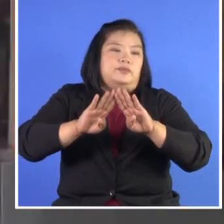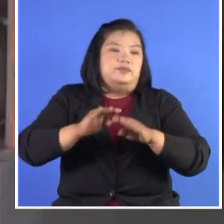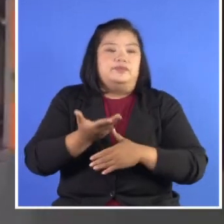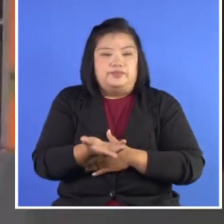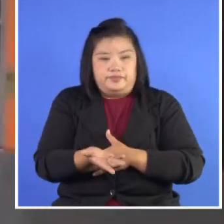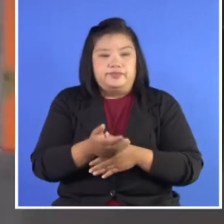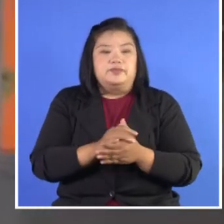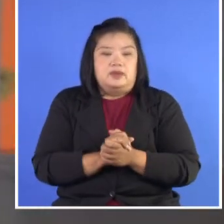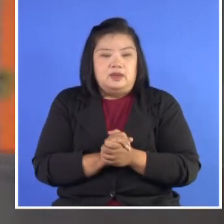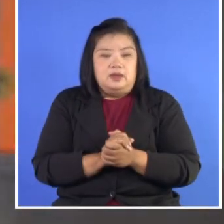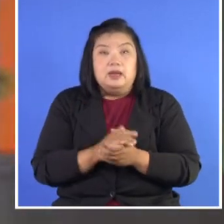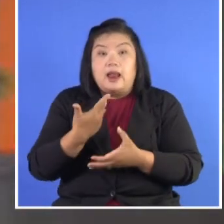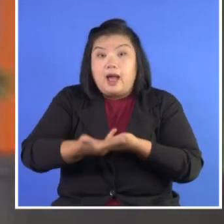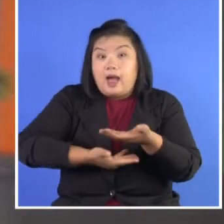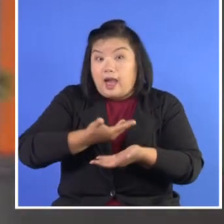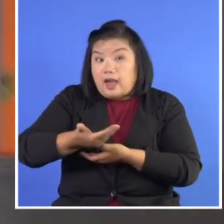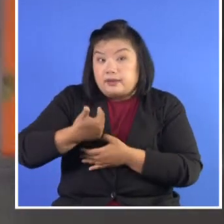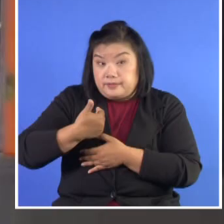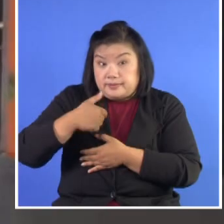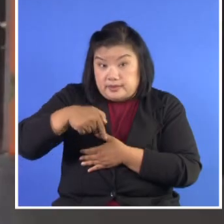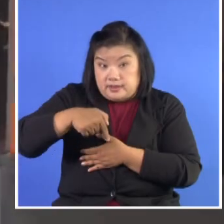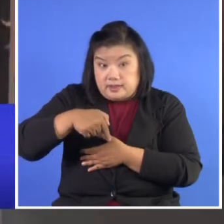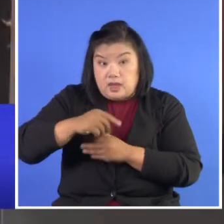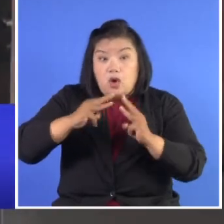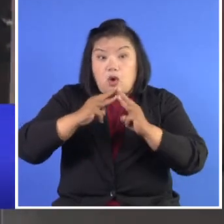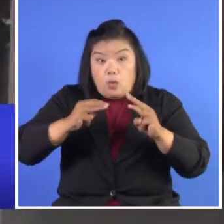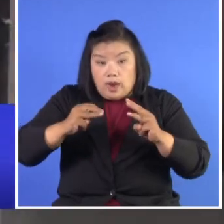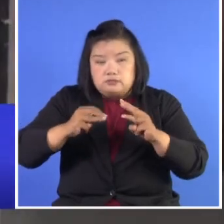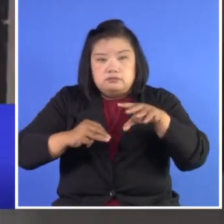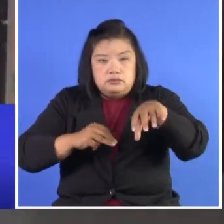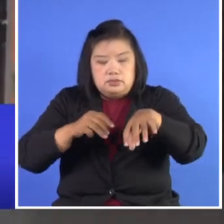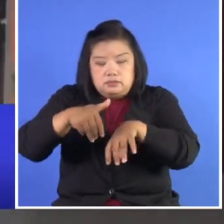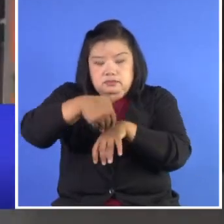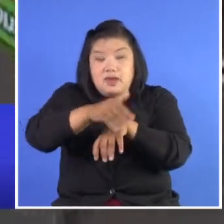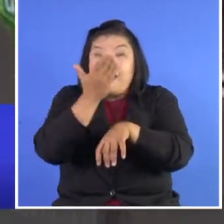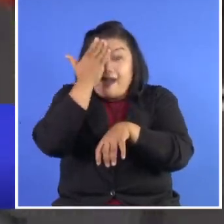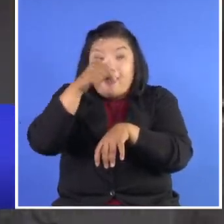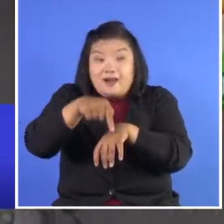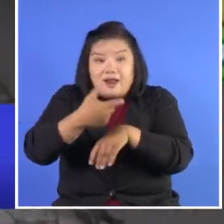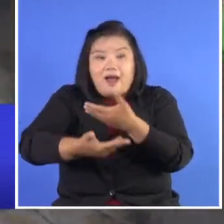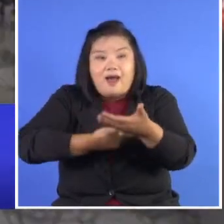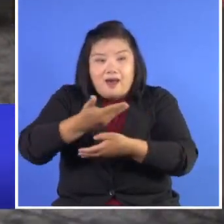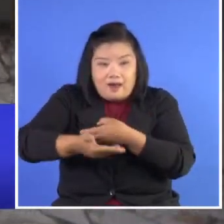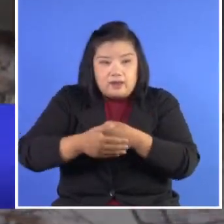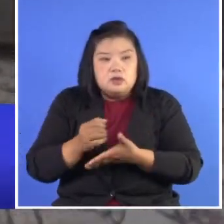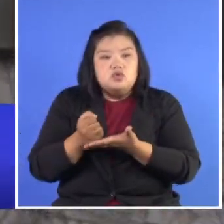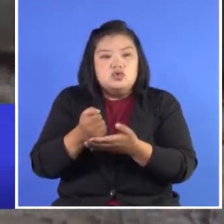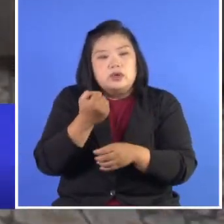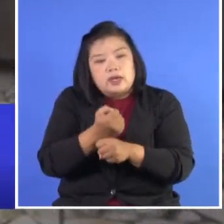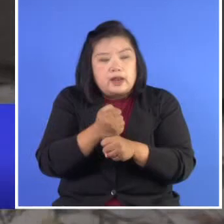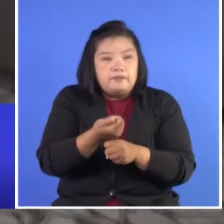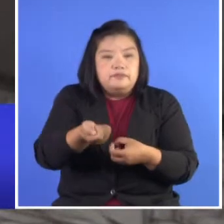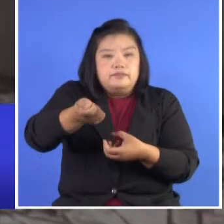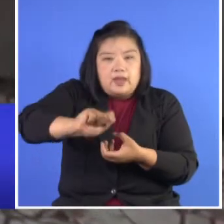ครับ แล้วก็ขายอยู่หน้าซุ้มประตูวัดเขาไปตรวจสอบเนี่ยนะก็เป็นแบบโยมบ้างพระบ้างก็ออกมาช่วย